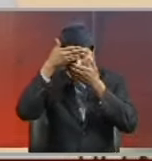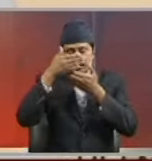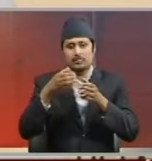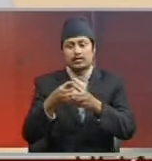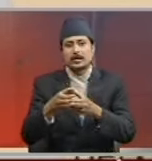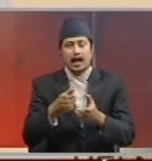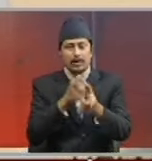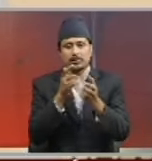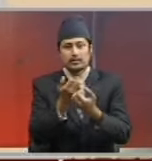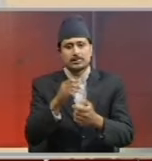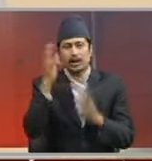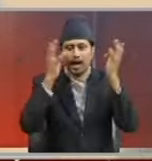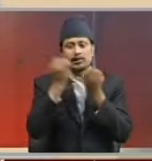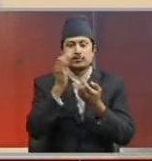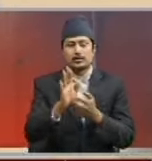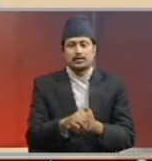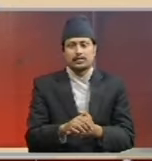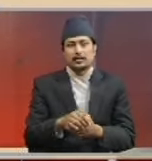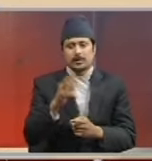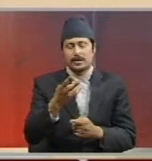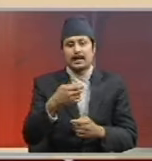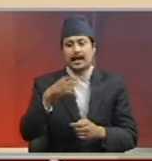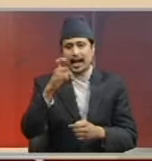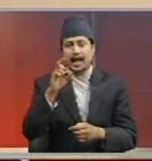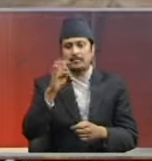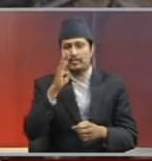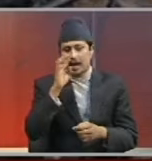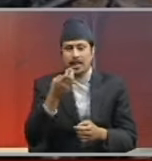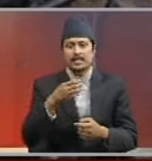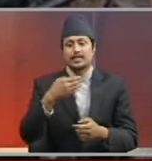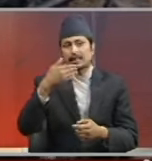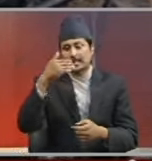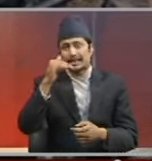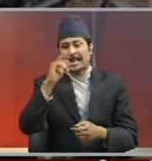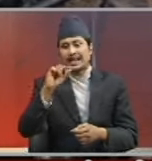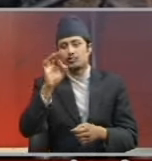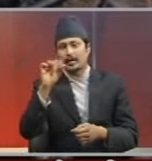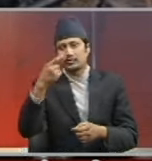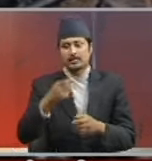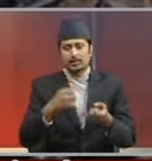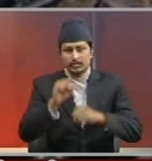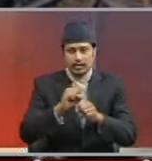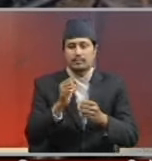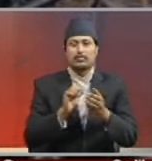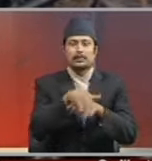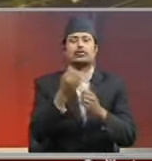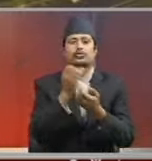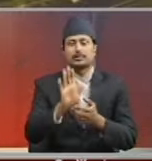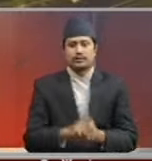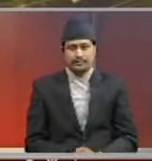सक्ने आशंका गरेको छ हेलमन्दको लस्कर गाहमा पछिल्लो समय तालिबानको गतिविधि बढ्दै गएको छ